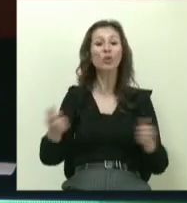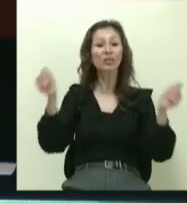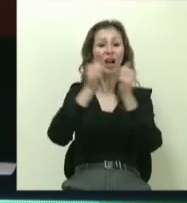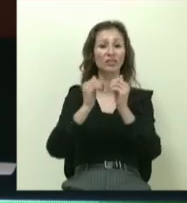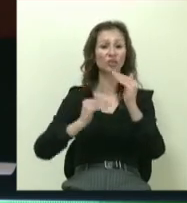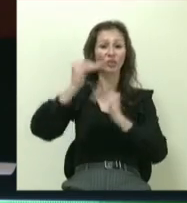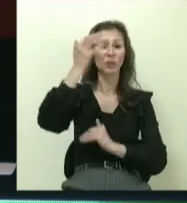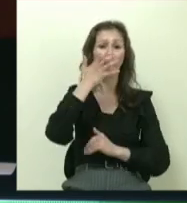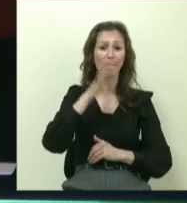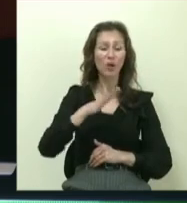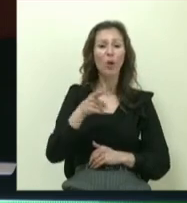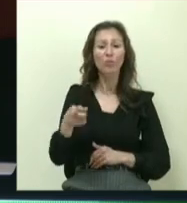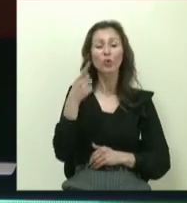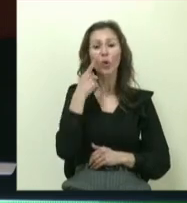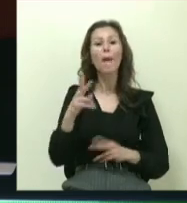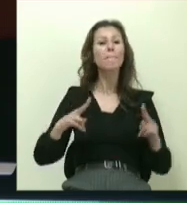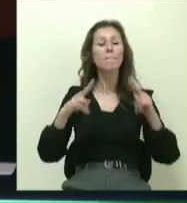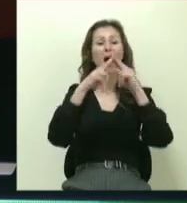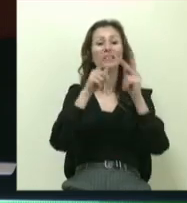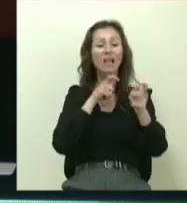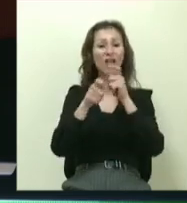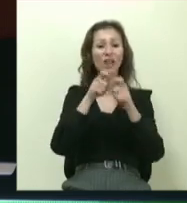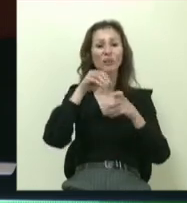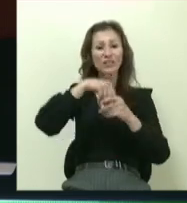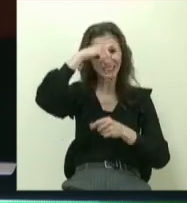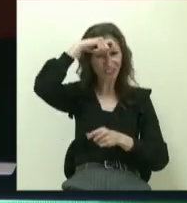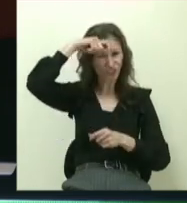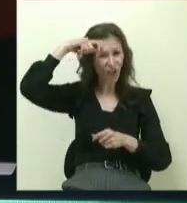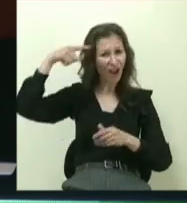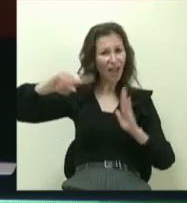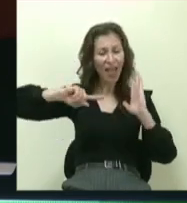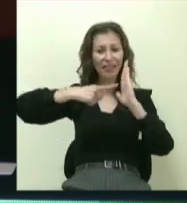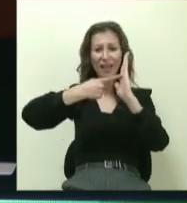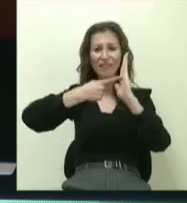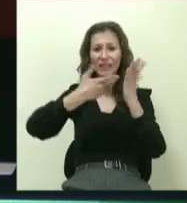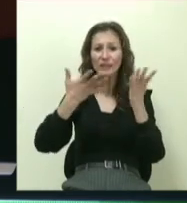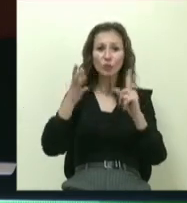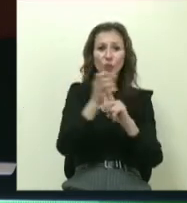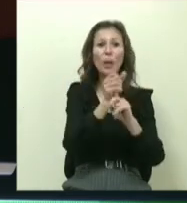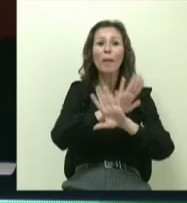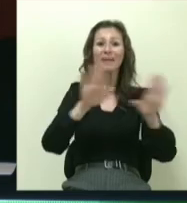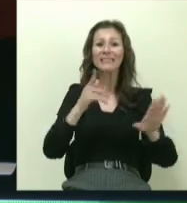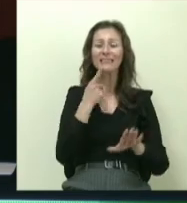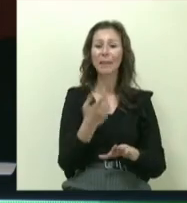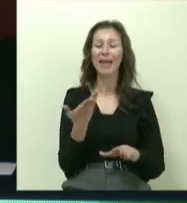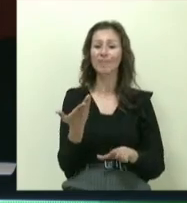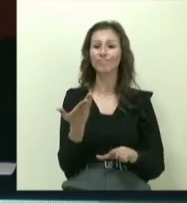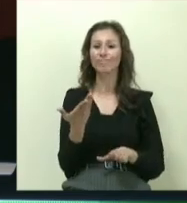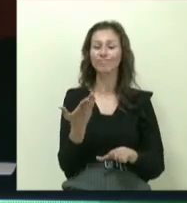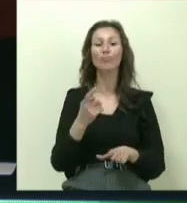bekleniyor ki bu Paris anlaşmasındaki sıcaklık sıcaklık hedeflerinin tutturulamaması demek